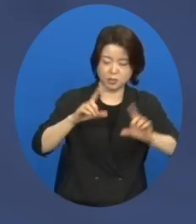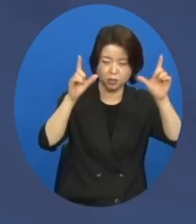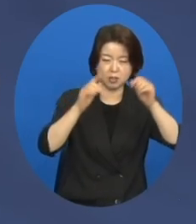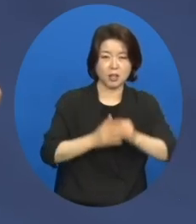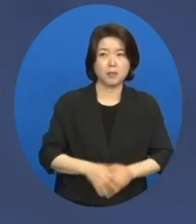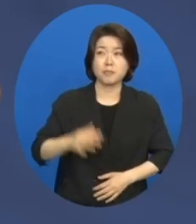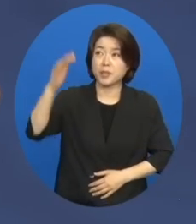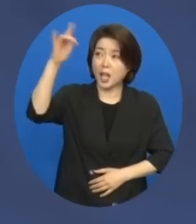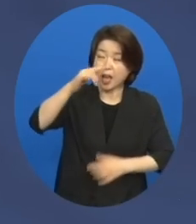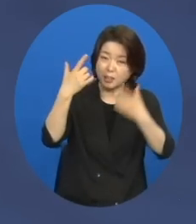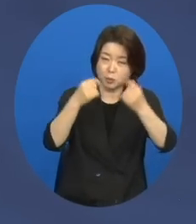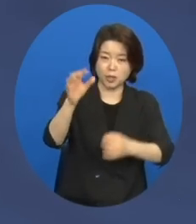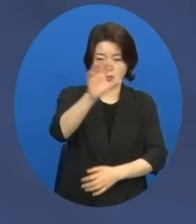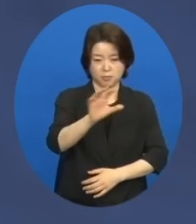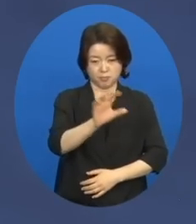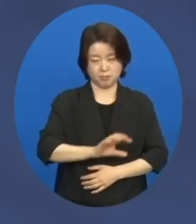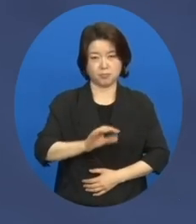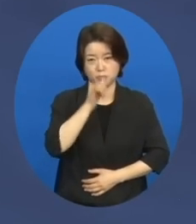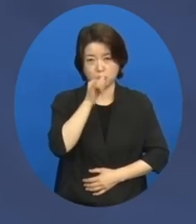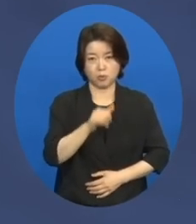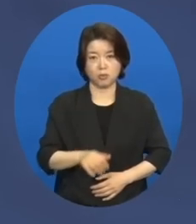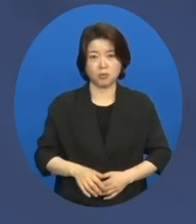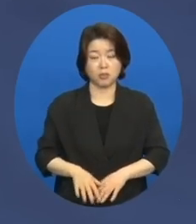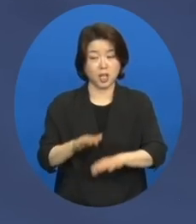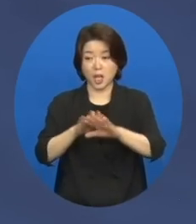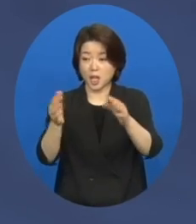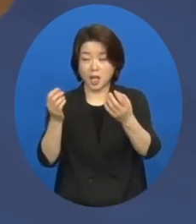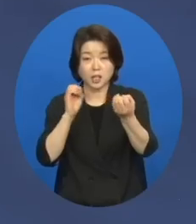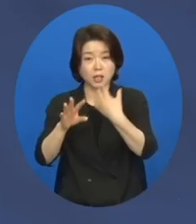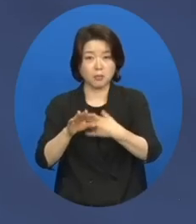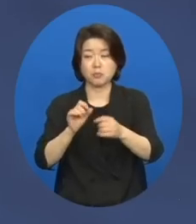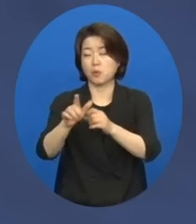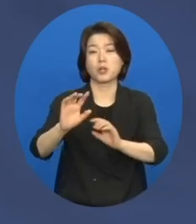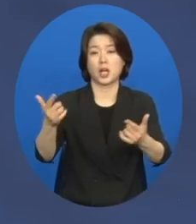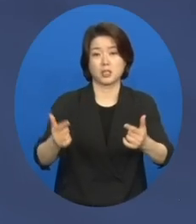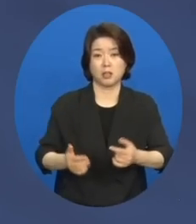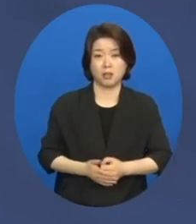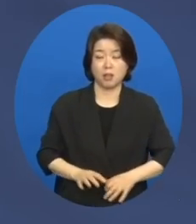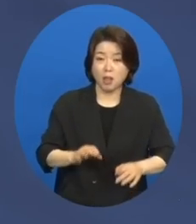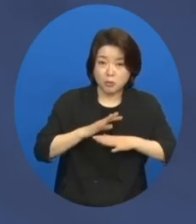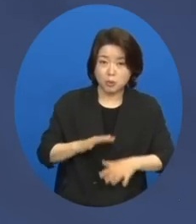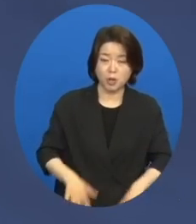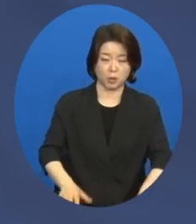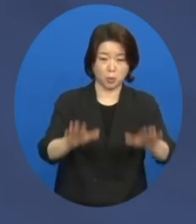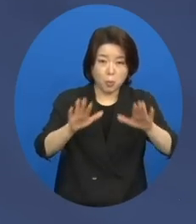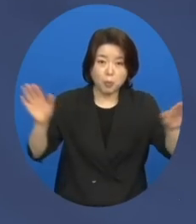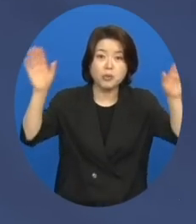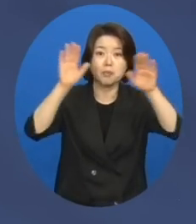패턴이 이루어졌는데요. 해답은 지금 먼데 있지 아니하고 놀라울게 오늘 이 밤에 우리 안에